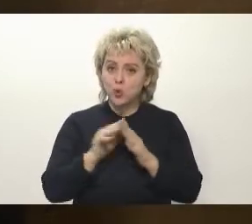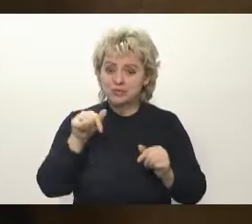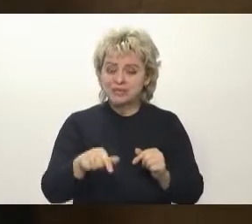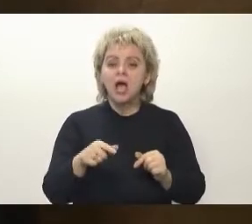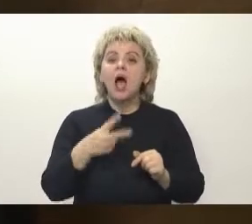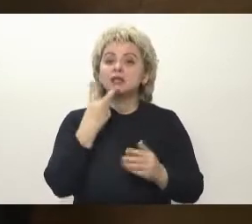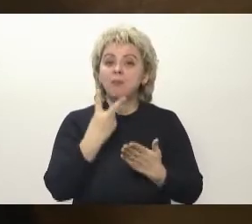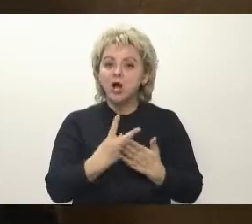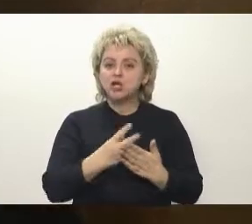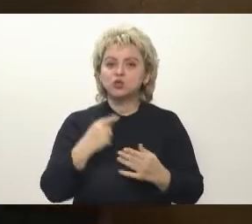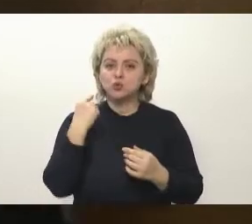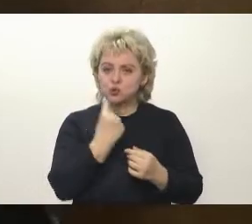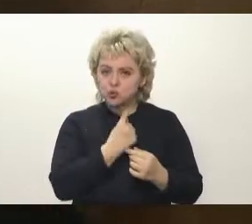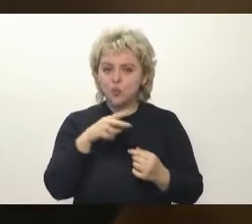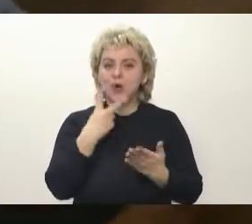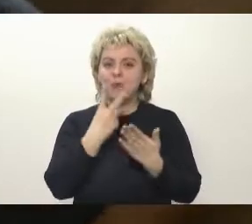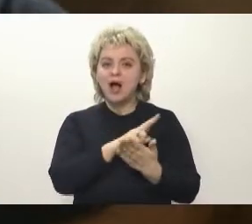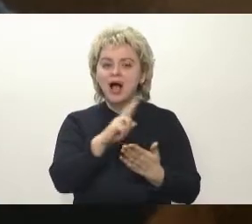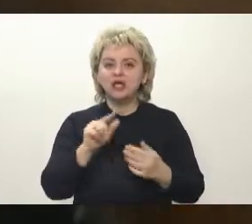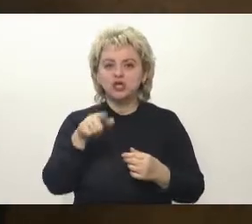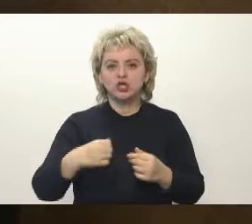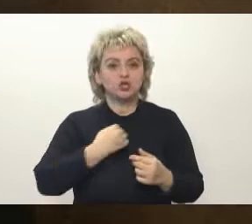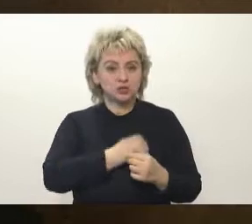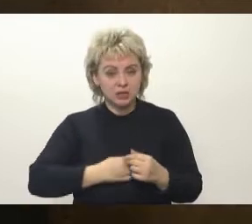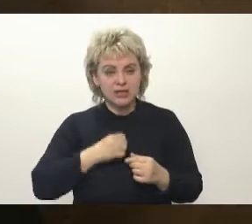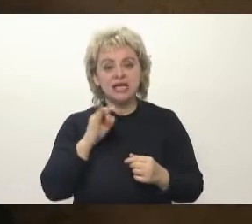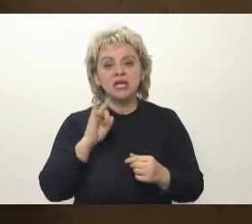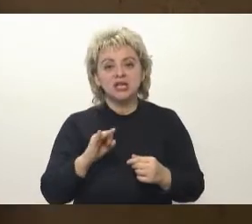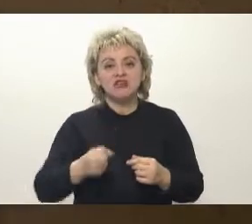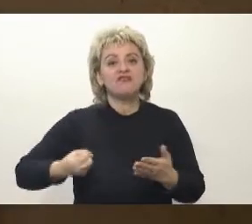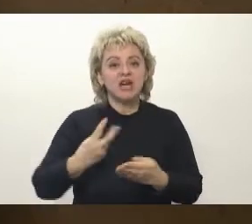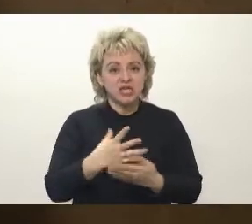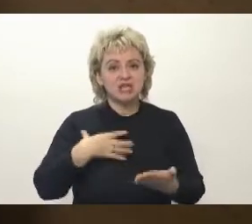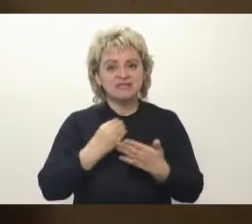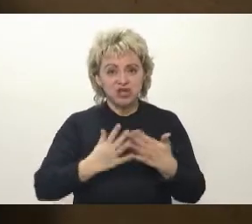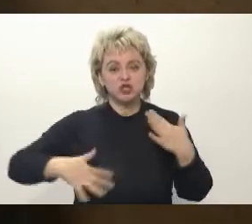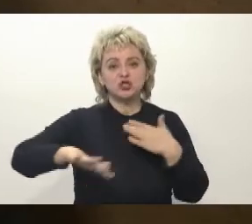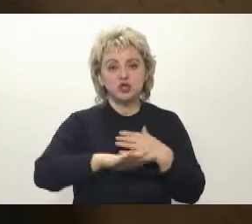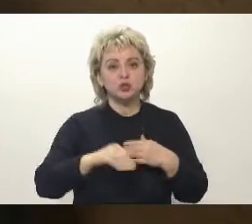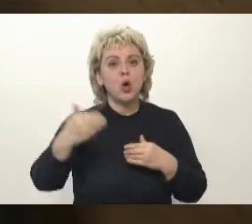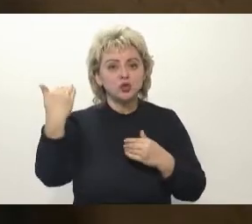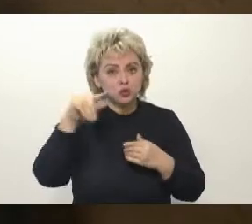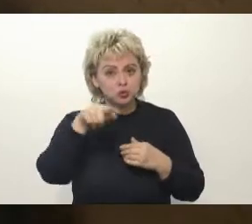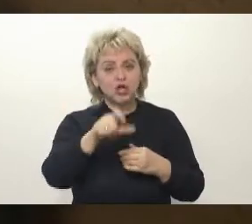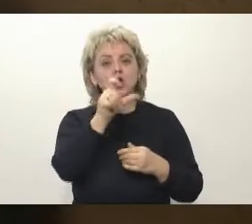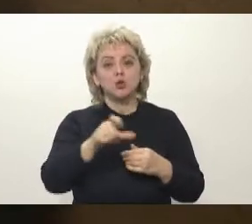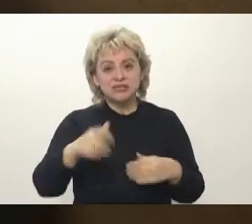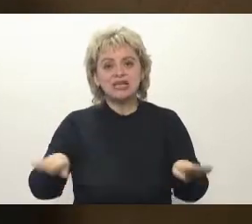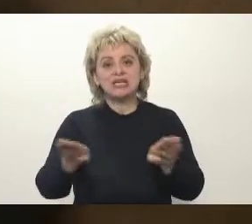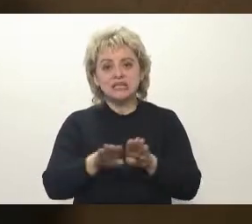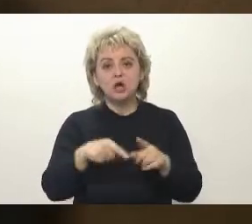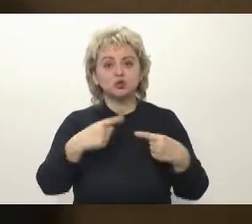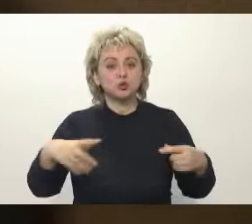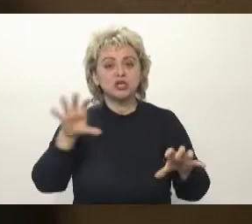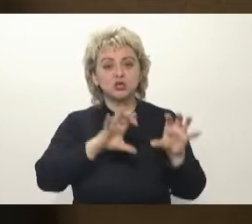они показывают зубы, показывают, какие они грозные, и прогоняют со своей территории посторонних, как людей, как других